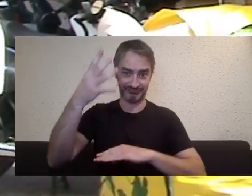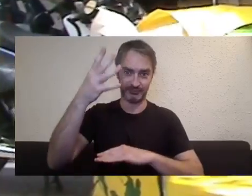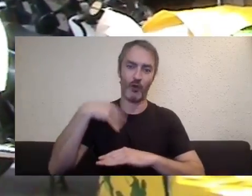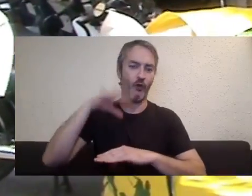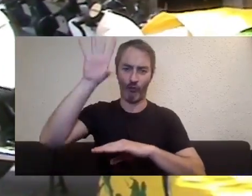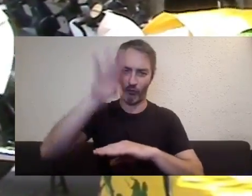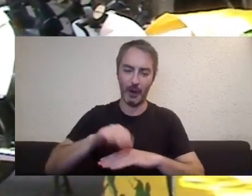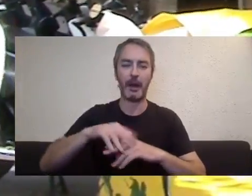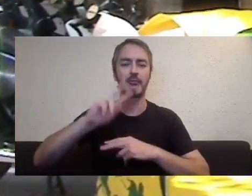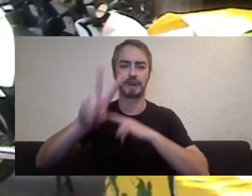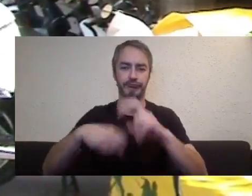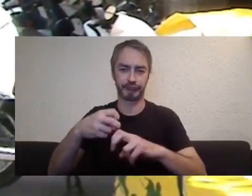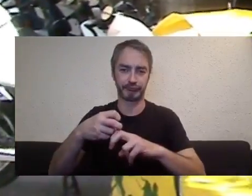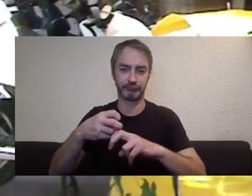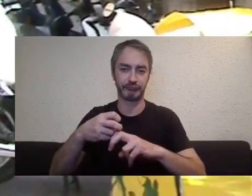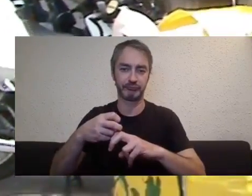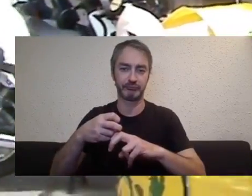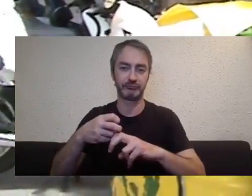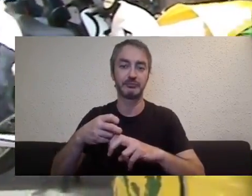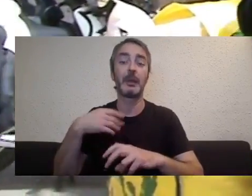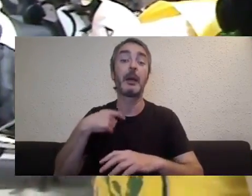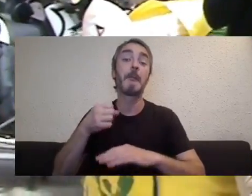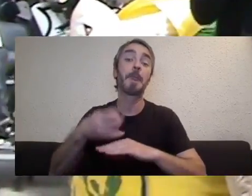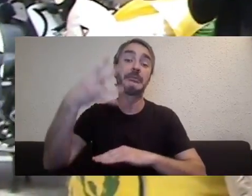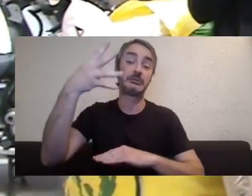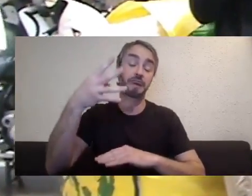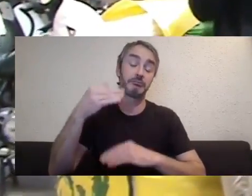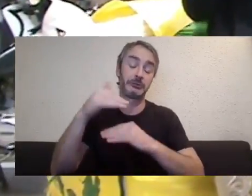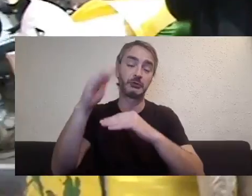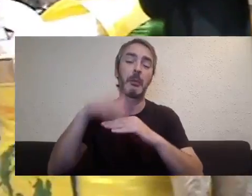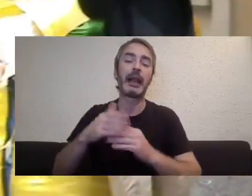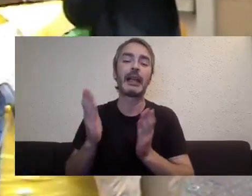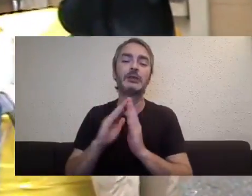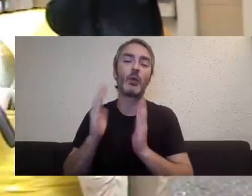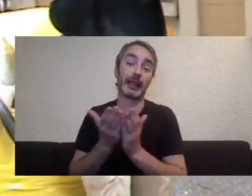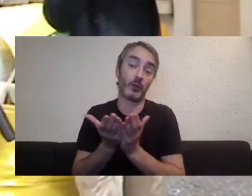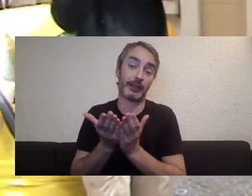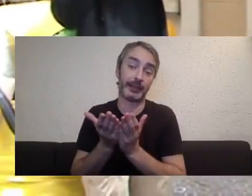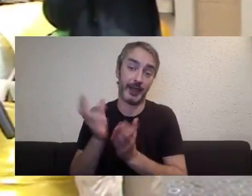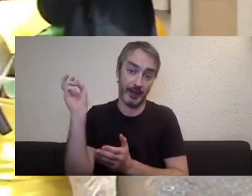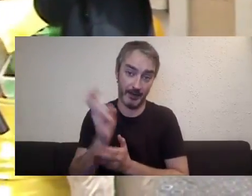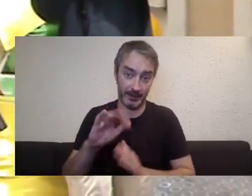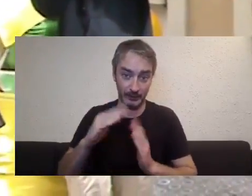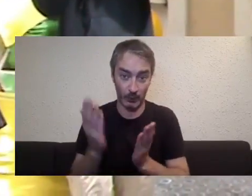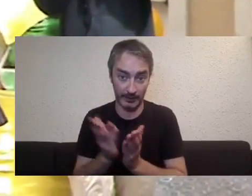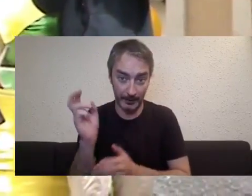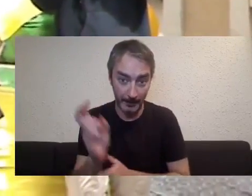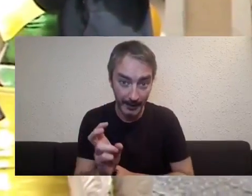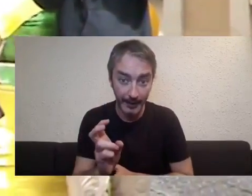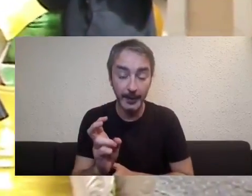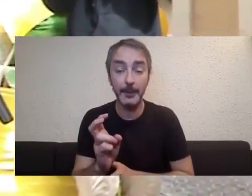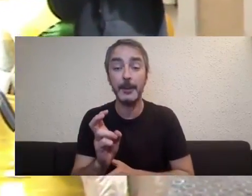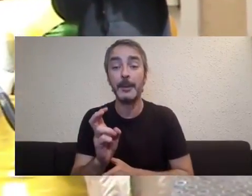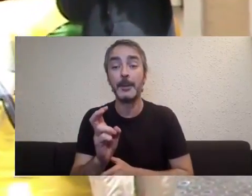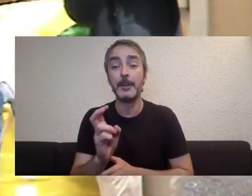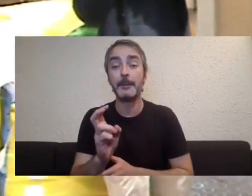era rehabilitar-ho, no? Per fer pisos d'estudiants, d'oliorats i així. Jo crec que això sí que és un missatge que, com ja s'ha vist